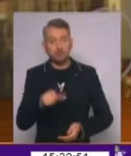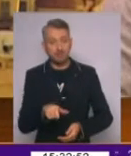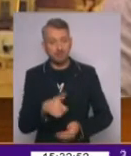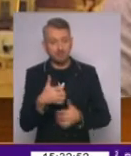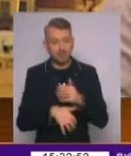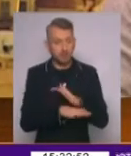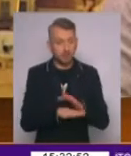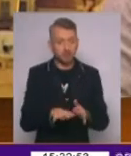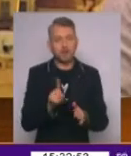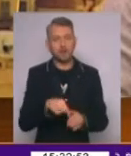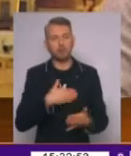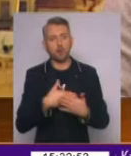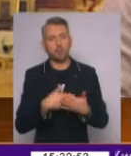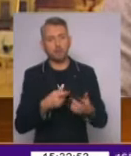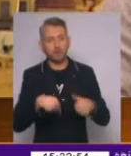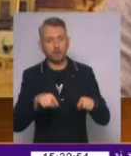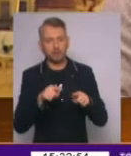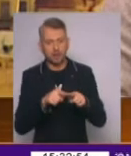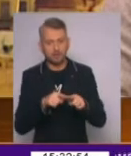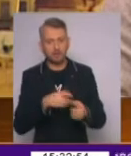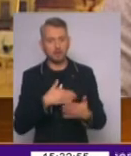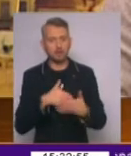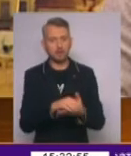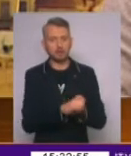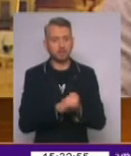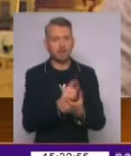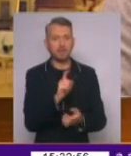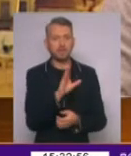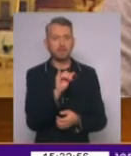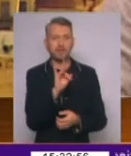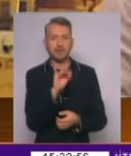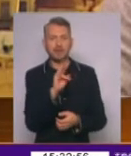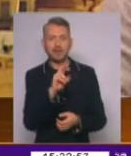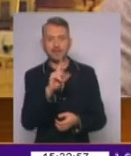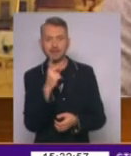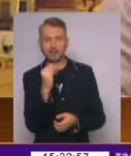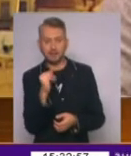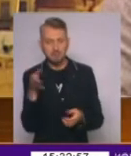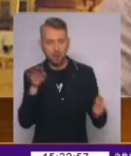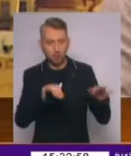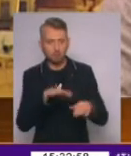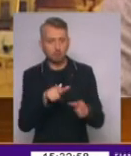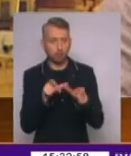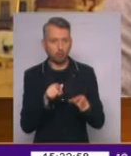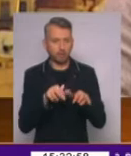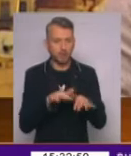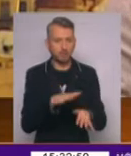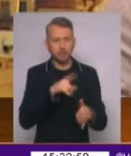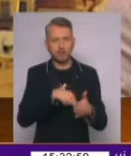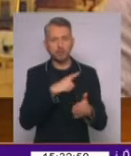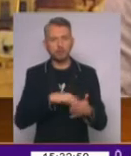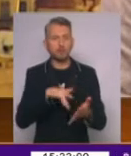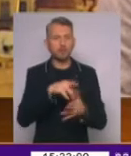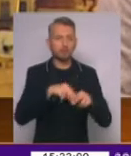небайдужі, а також громадська організація, громадське об'єднання «Звіринецькі пагорби» блокують цю діяльність. Уже було скасовано містобудівні умови і